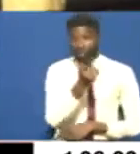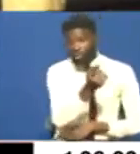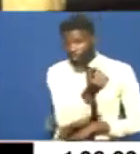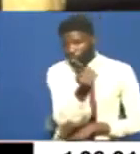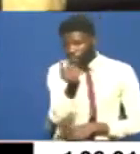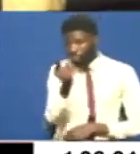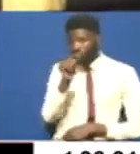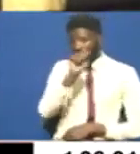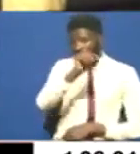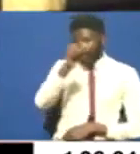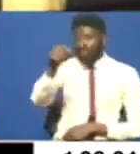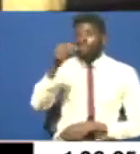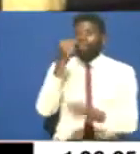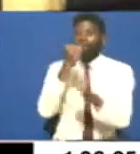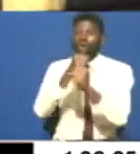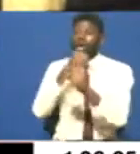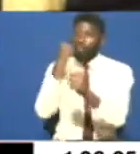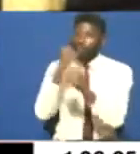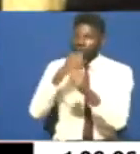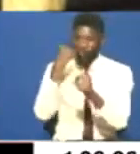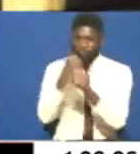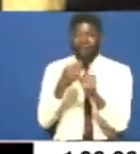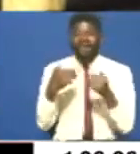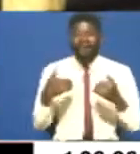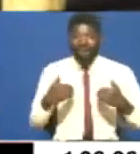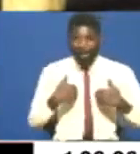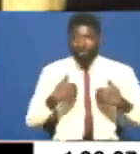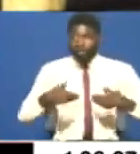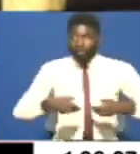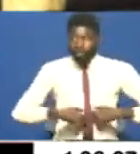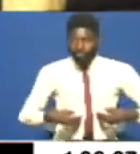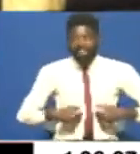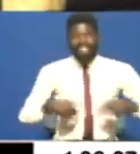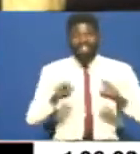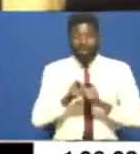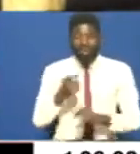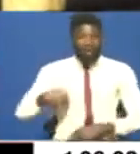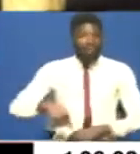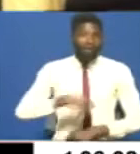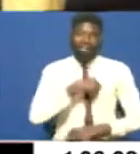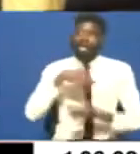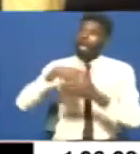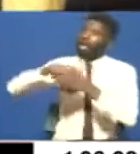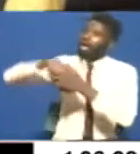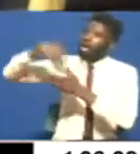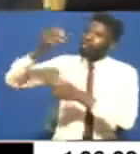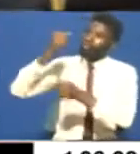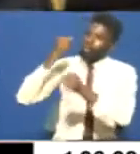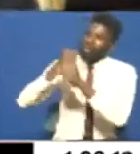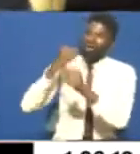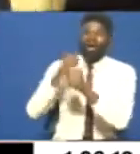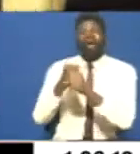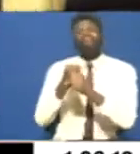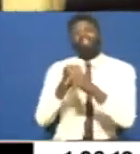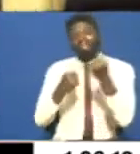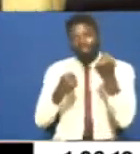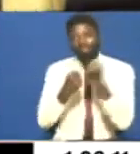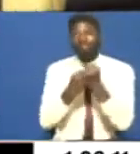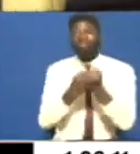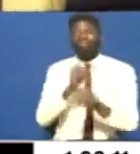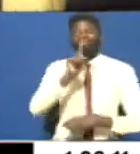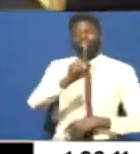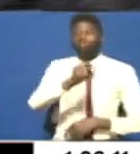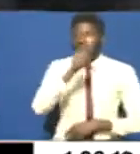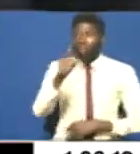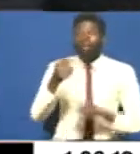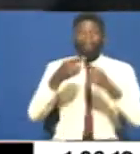wanafanya kazi, vijana ambayo kama sisi ambayo tuko nje, tujaribu kusaidiana, lakini tuweke bidii